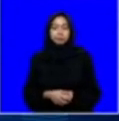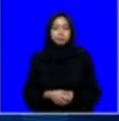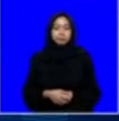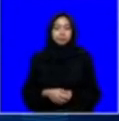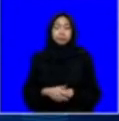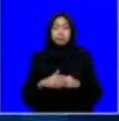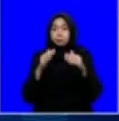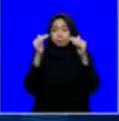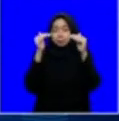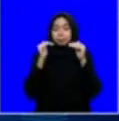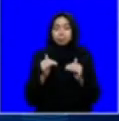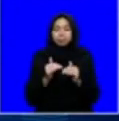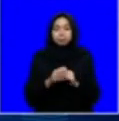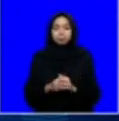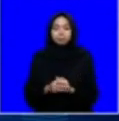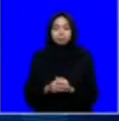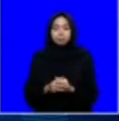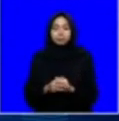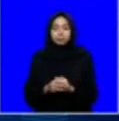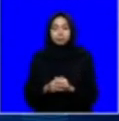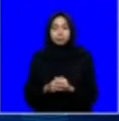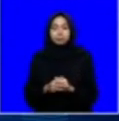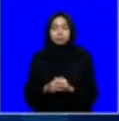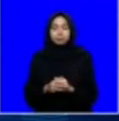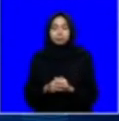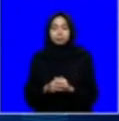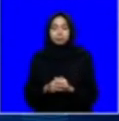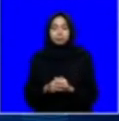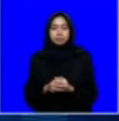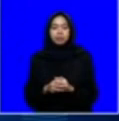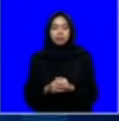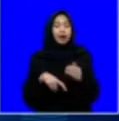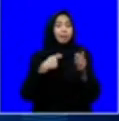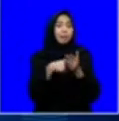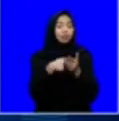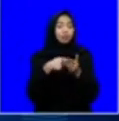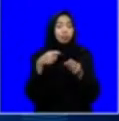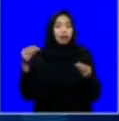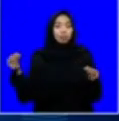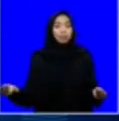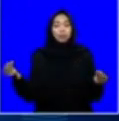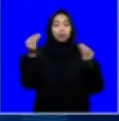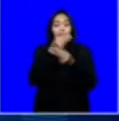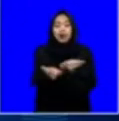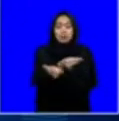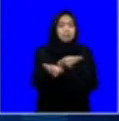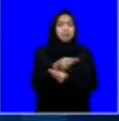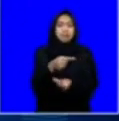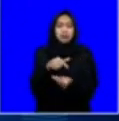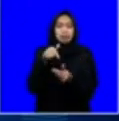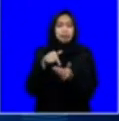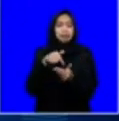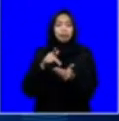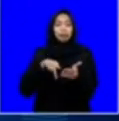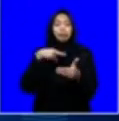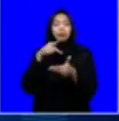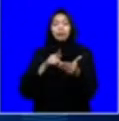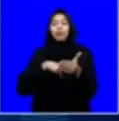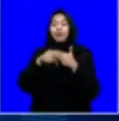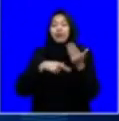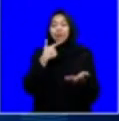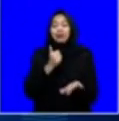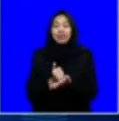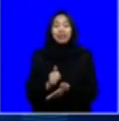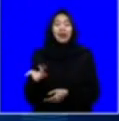Ya, beasiswa mobilitas internasional, jadi student exchange ini merupakan suatu program yang sangat penting. Tidak semua orang punya kesempatan